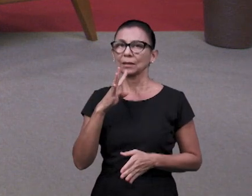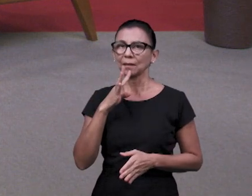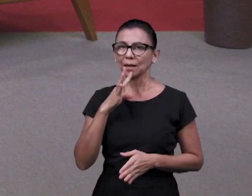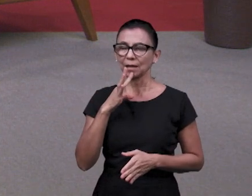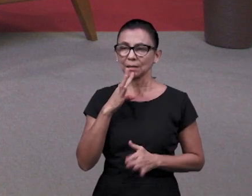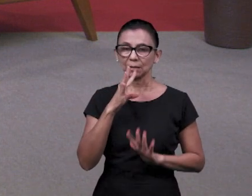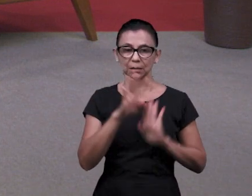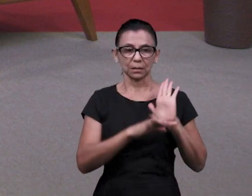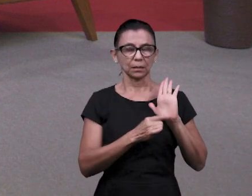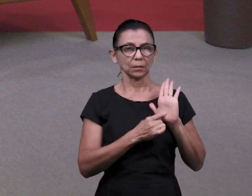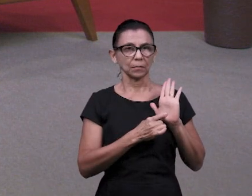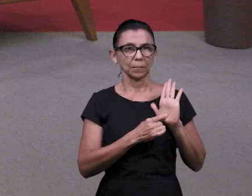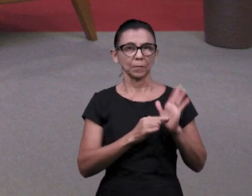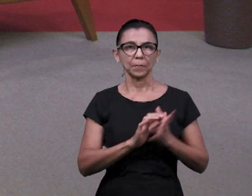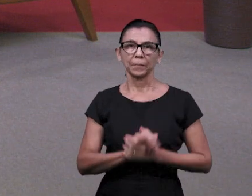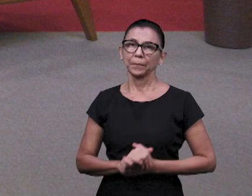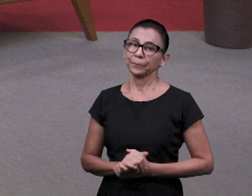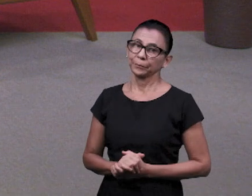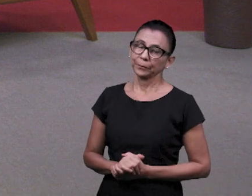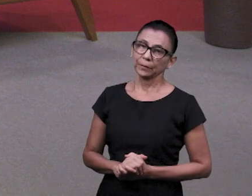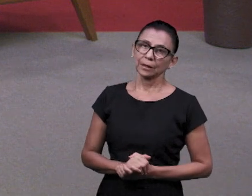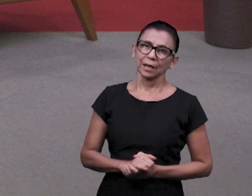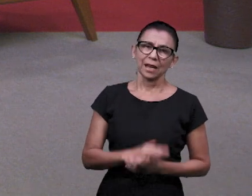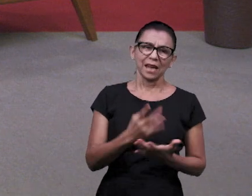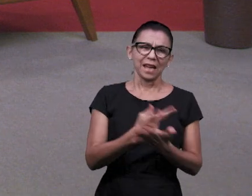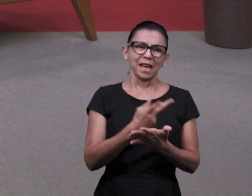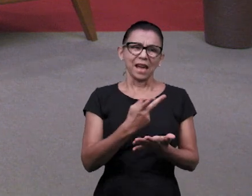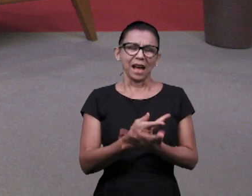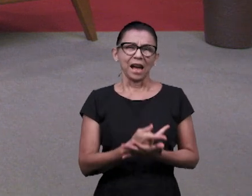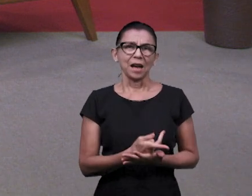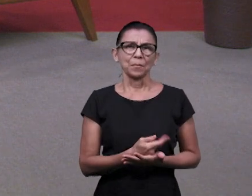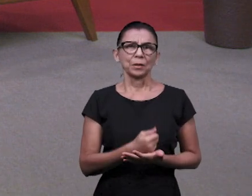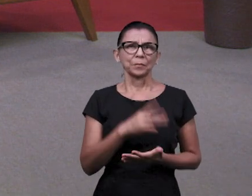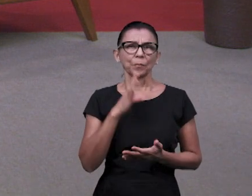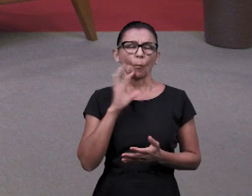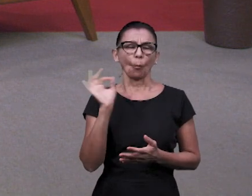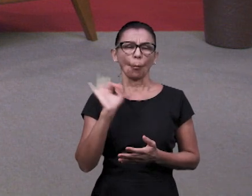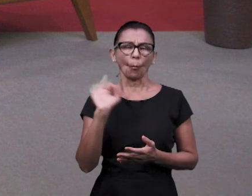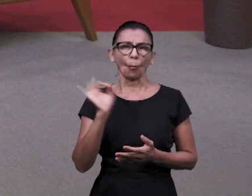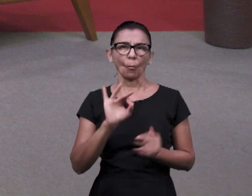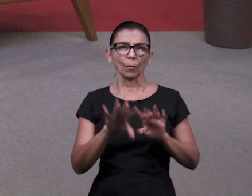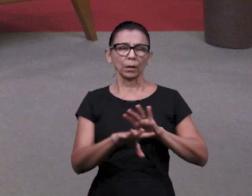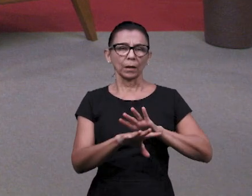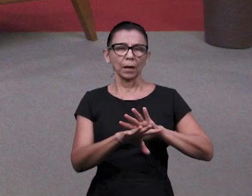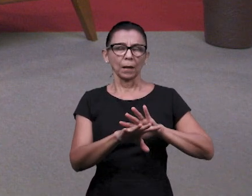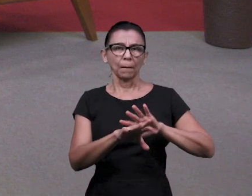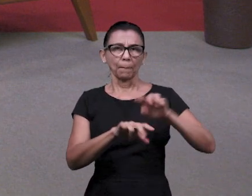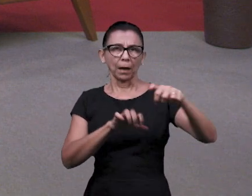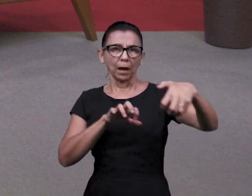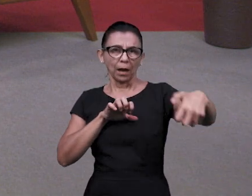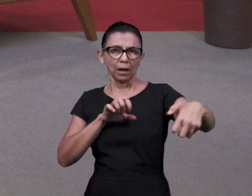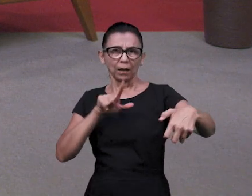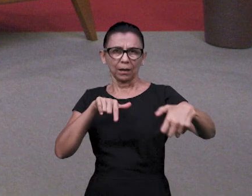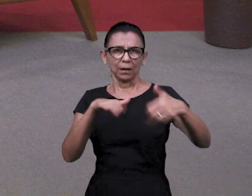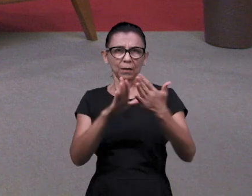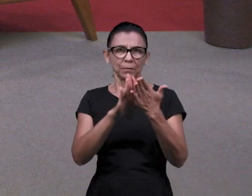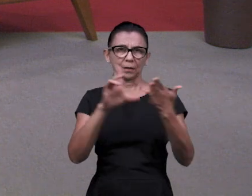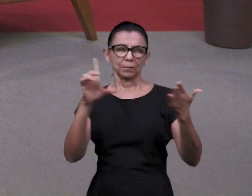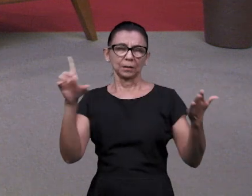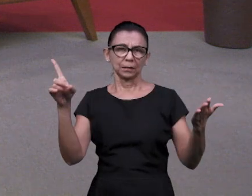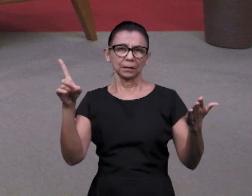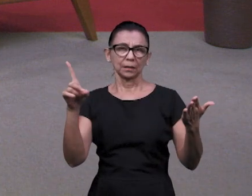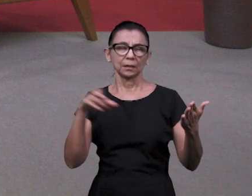texte qu'on va lire. Ce texte dit, vous faites des erreurs quand vous ne connaissez pas les Écritures ni le pouvoir de Dieu. C'est-à-dire, ce sont deux aspects